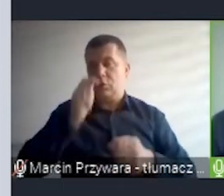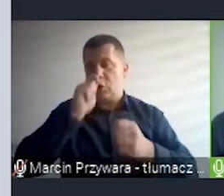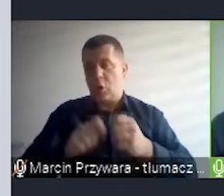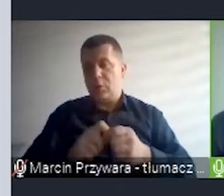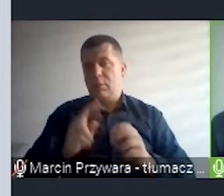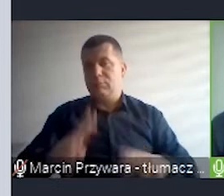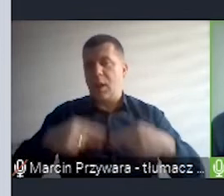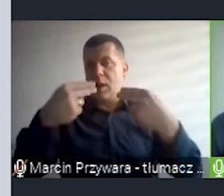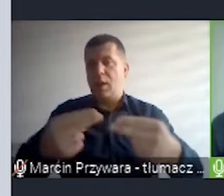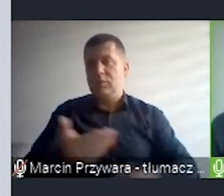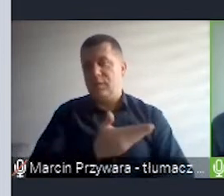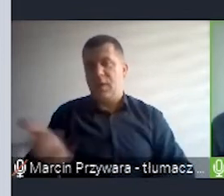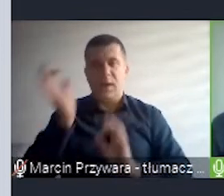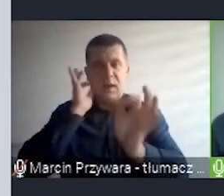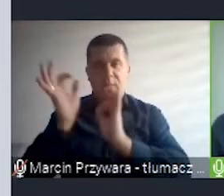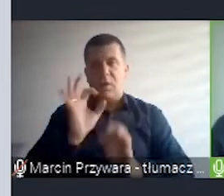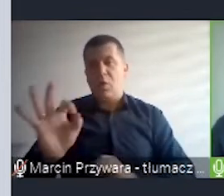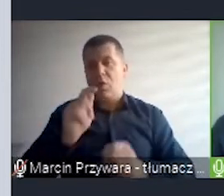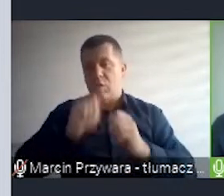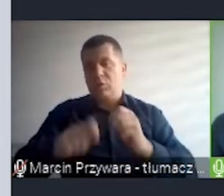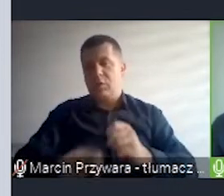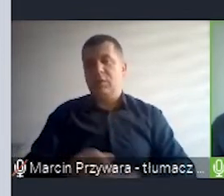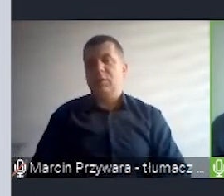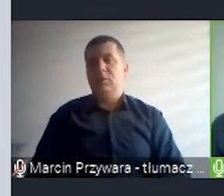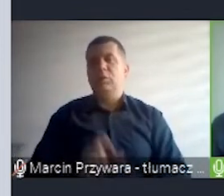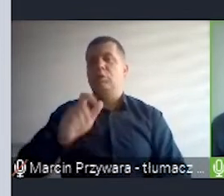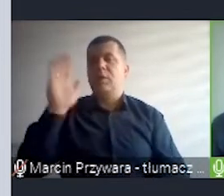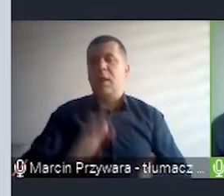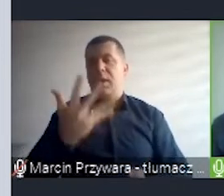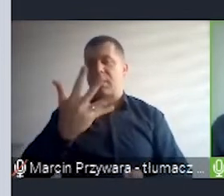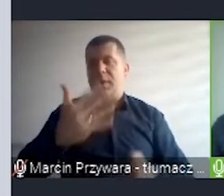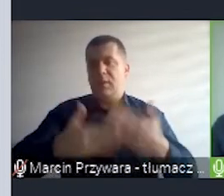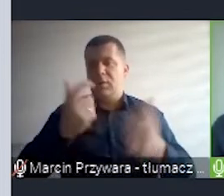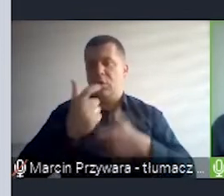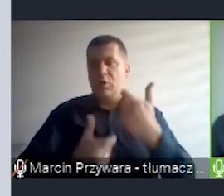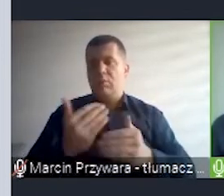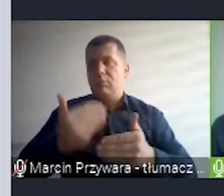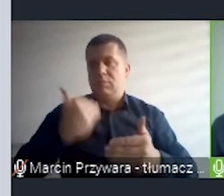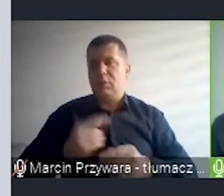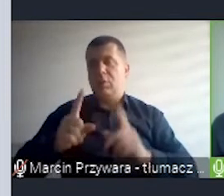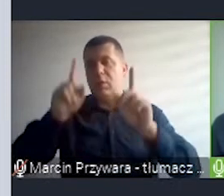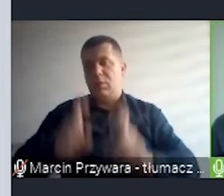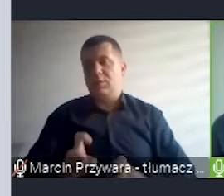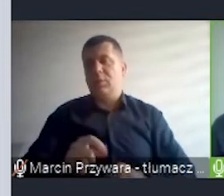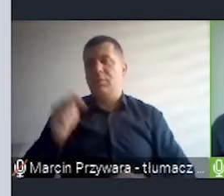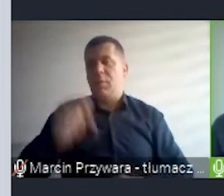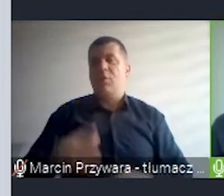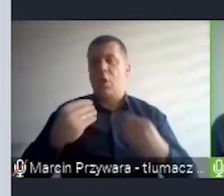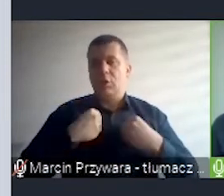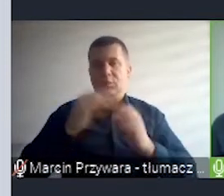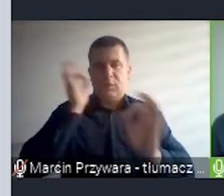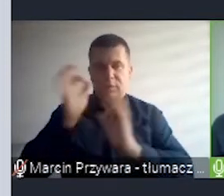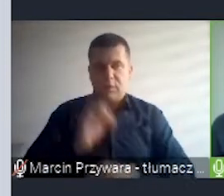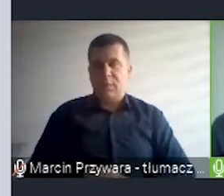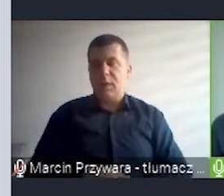i przekazuje Wam informacje o kontroli. Co najmniej 5 dni roboczych przed rozpoczęciem kontroli powinniście otrzymać